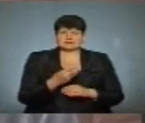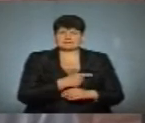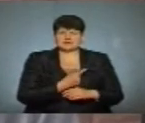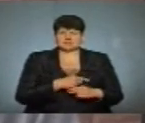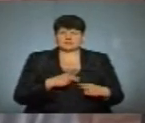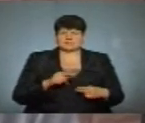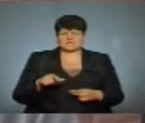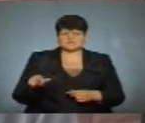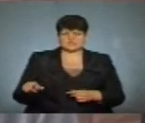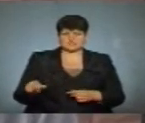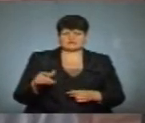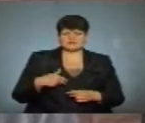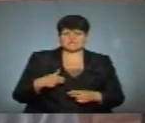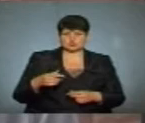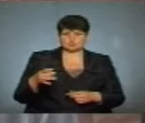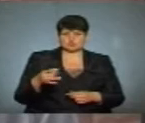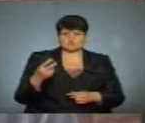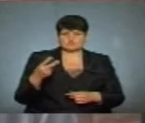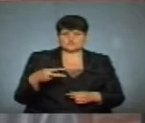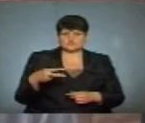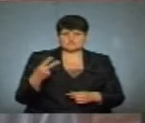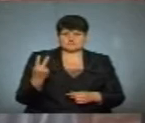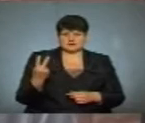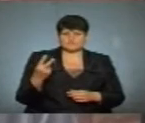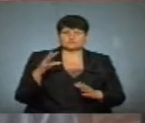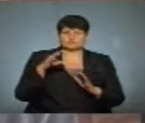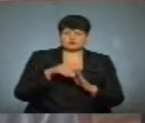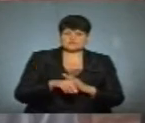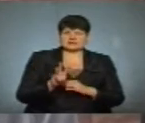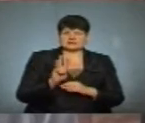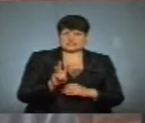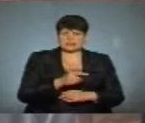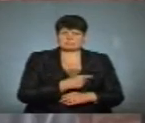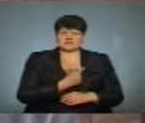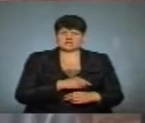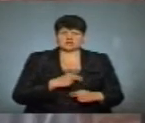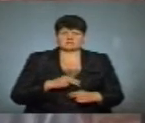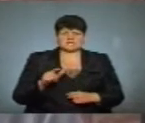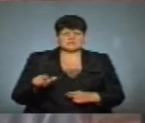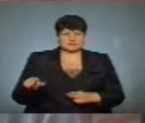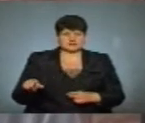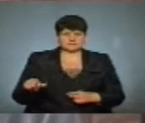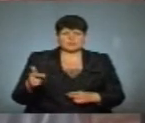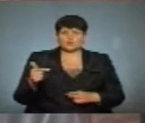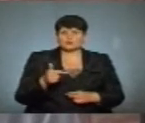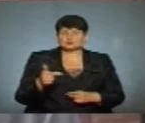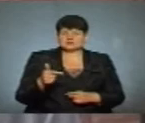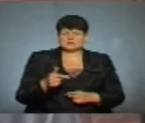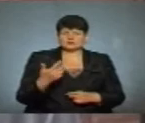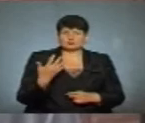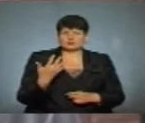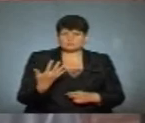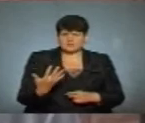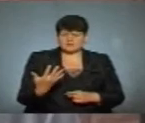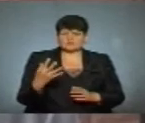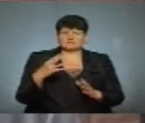працівники. В Заліщицькому районі 22, в тому числі 3 медичних працівники. В Гусятинському 5, в